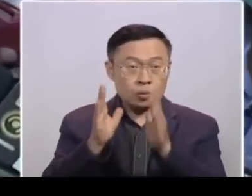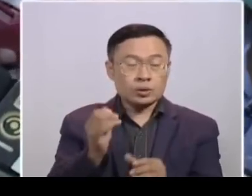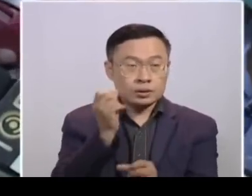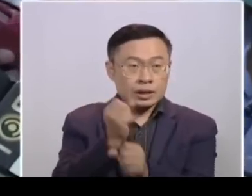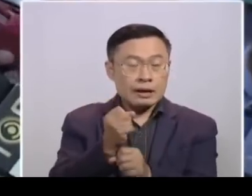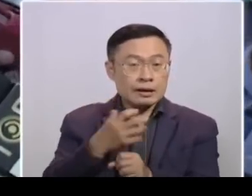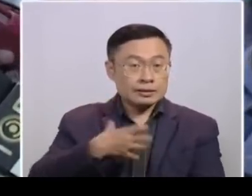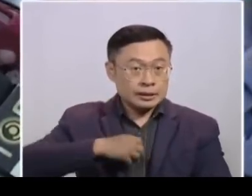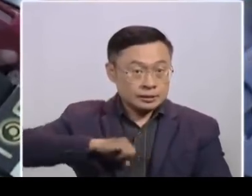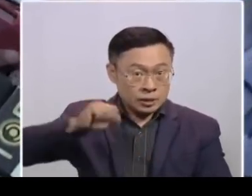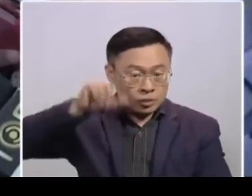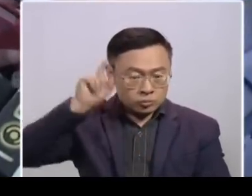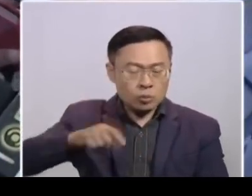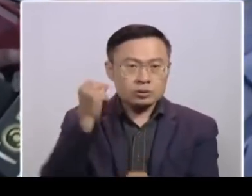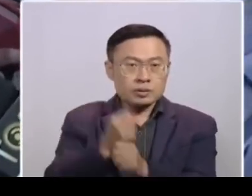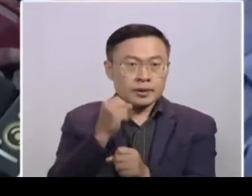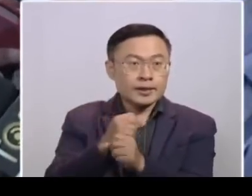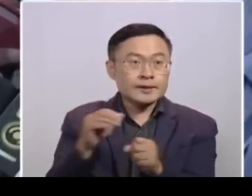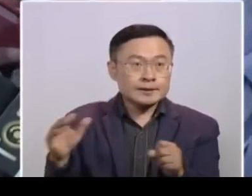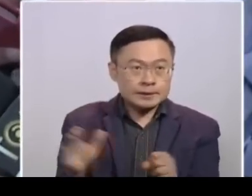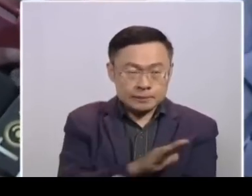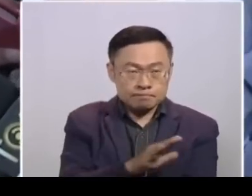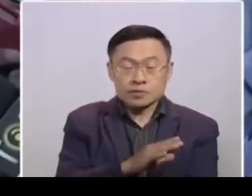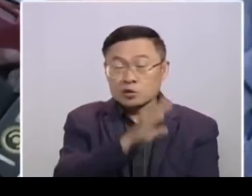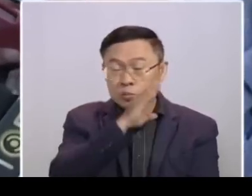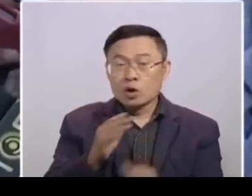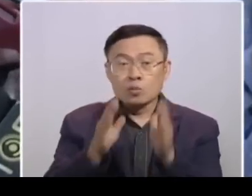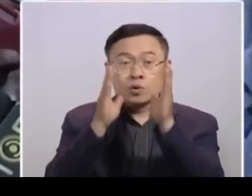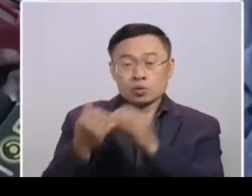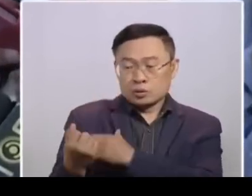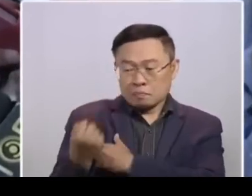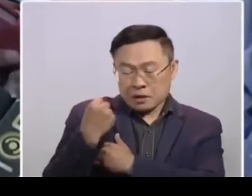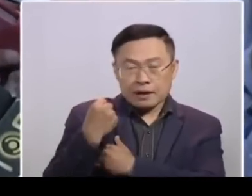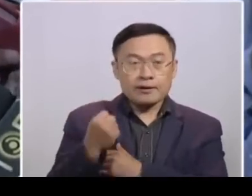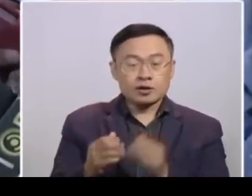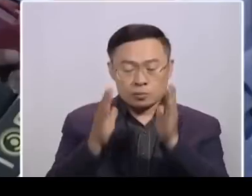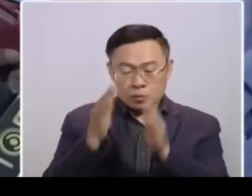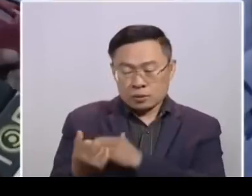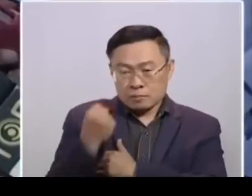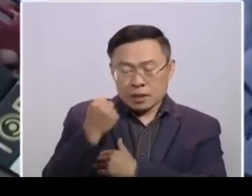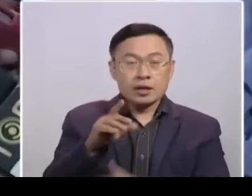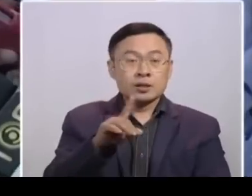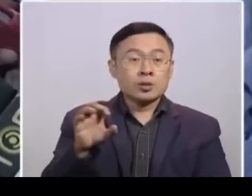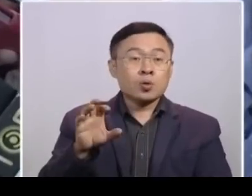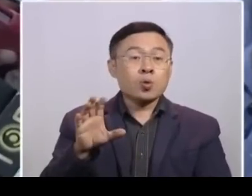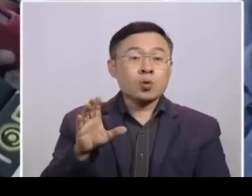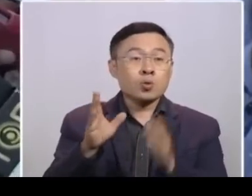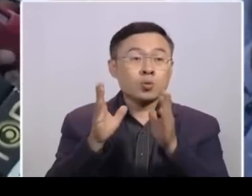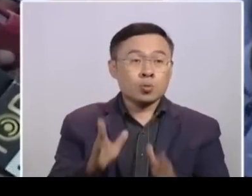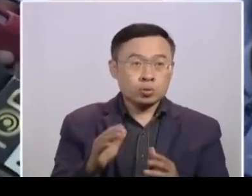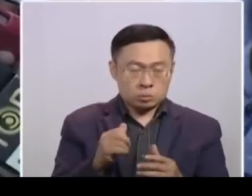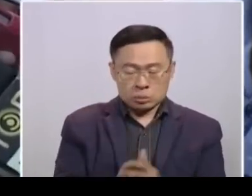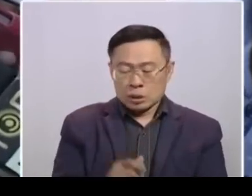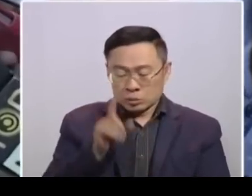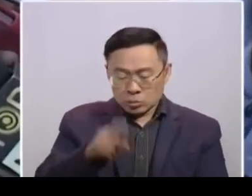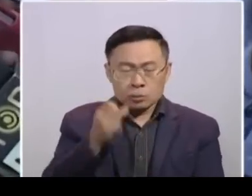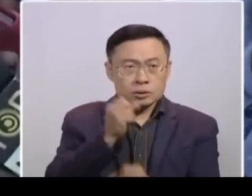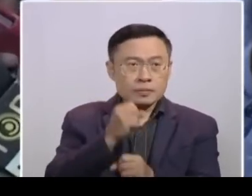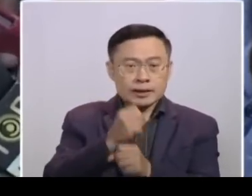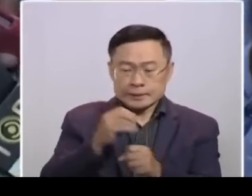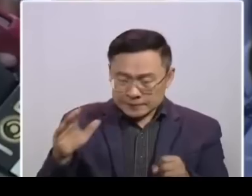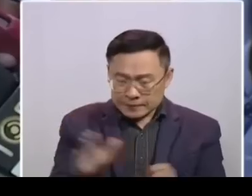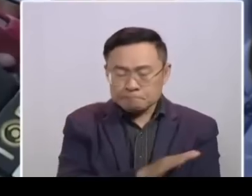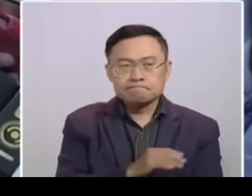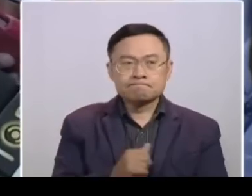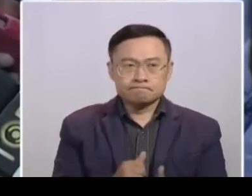างน้อยนี่80 90ใช่ไหมครับเพื่อจะชนะเนี่ยถ้าเรามีอยู่กำลังอยู่แค่นี้ไปรบเขาก็แพ้ผมว่าไม่ว่